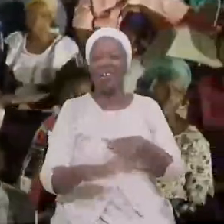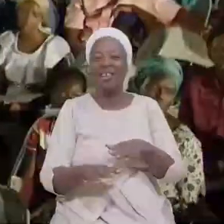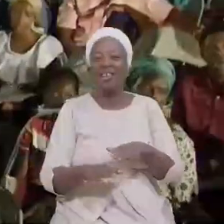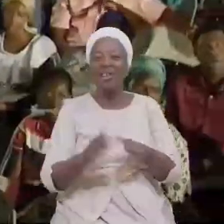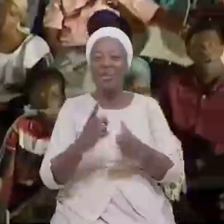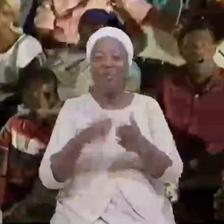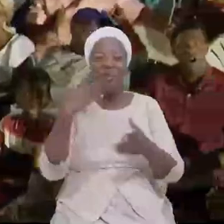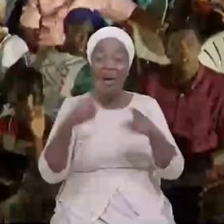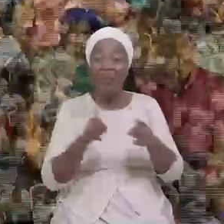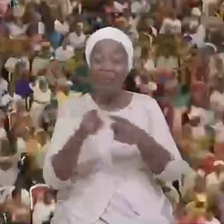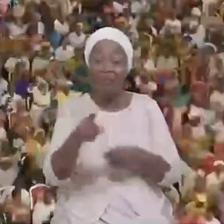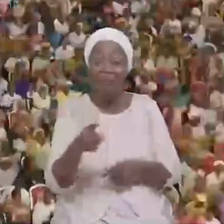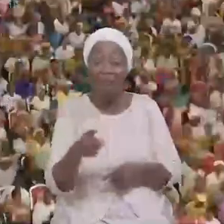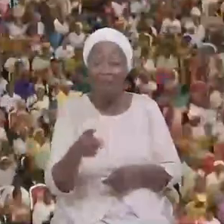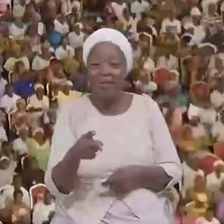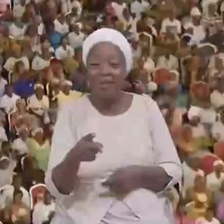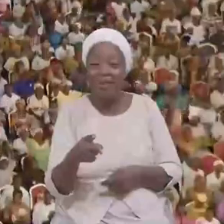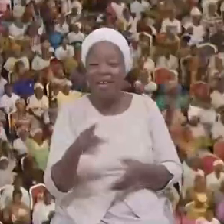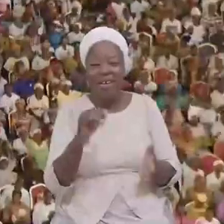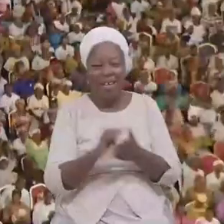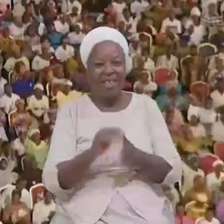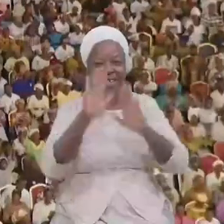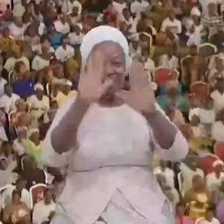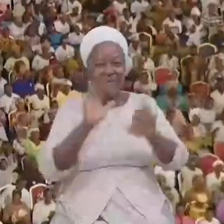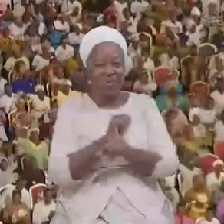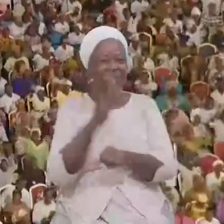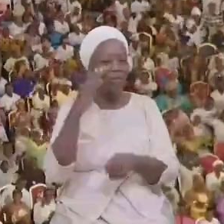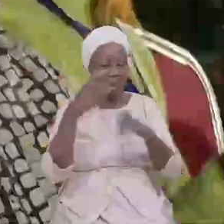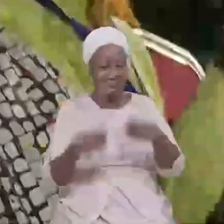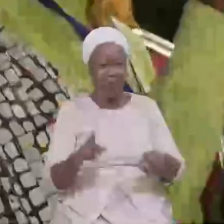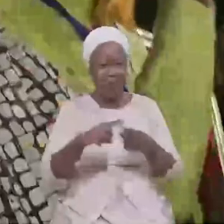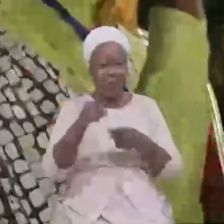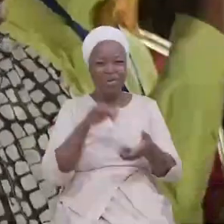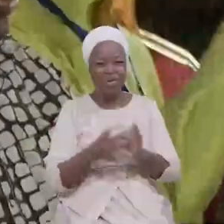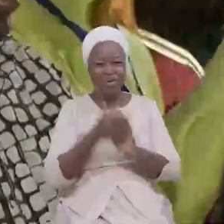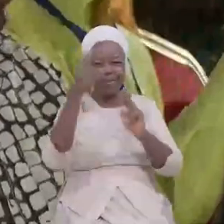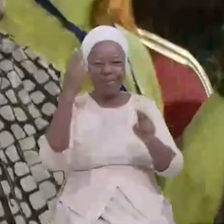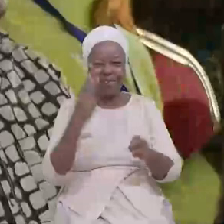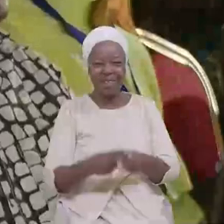arriver? Ce miracle aura lieu au nom de Jésus.